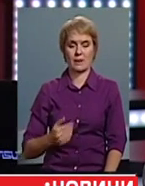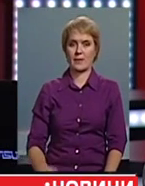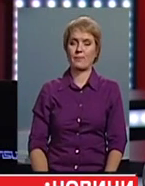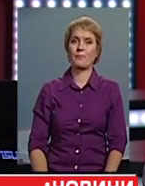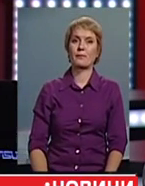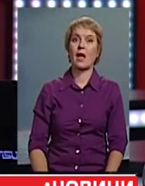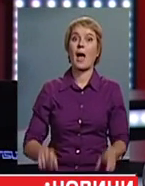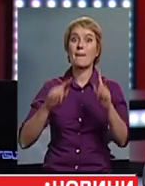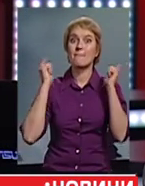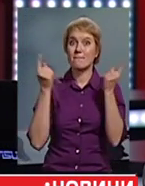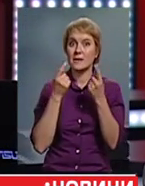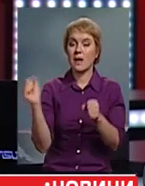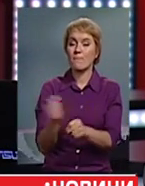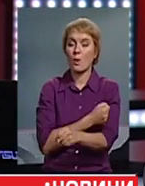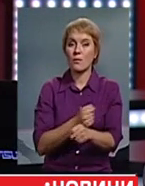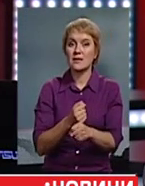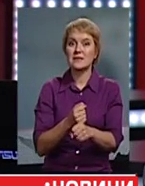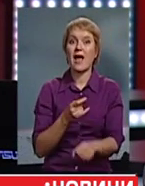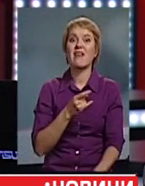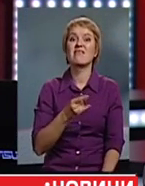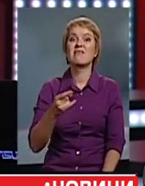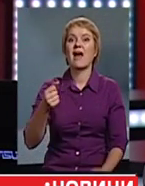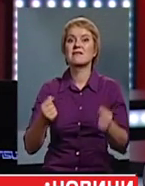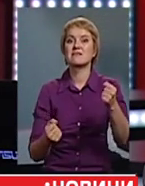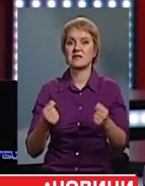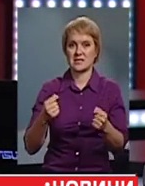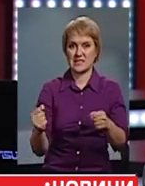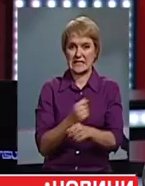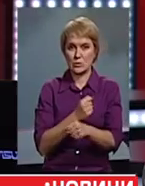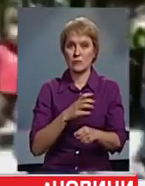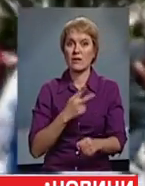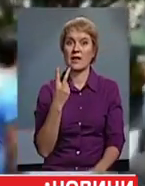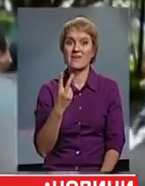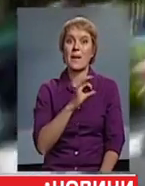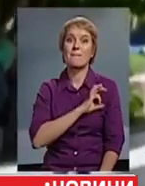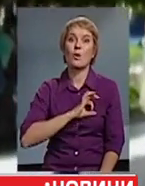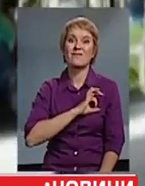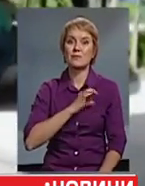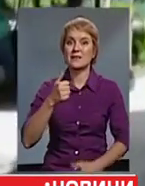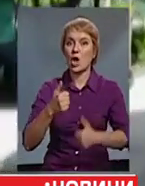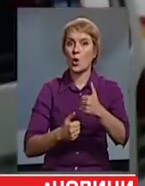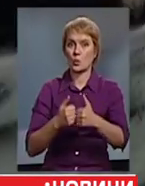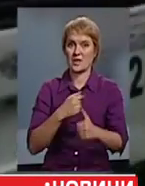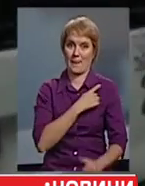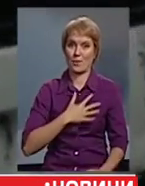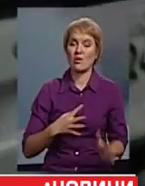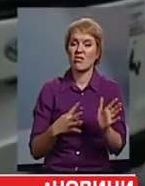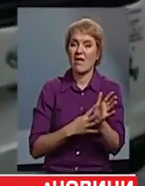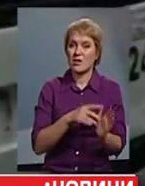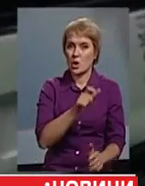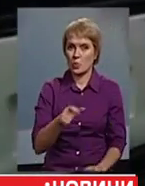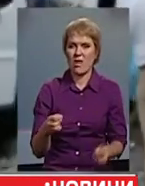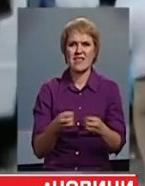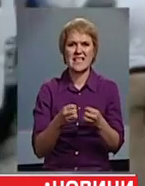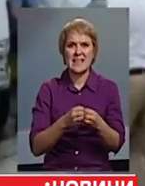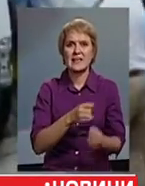А у Мексиці побилися таксисти. Сутички на півдні країни влаштували дві профспілки-конкурентки. Поранено щонайменше 9 людей, десятки